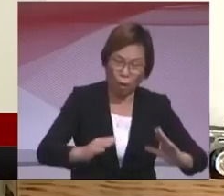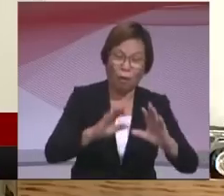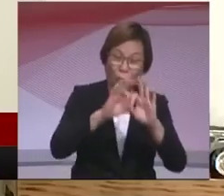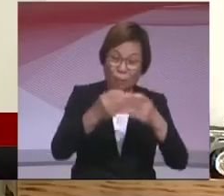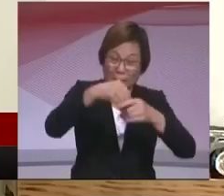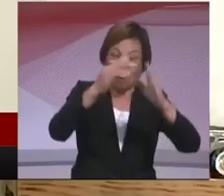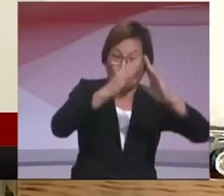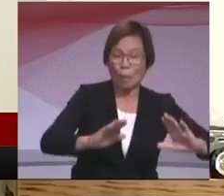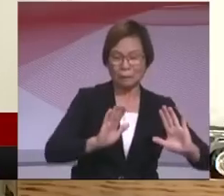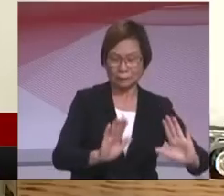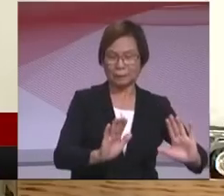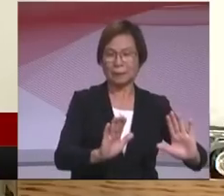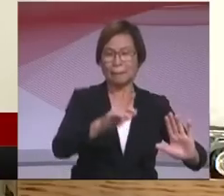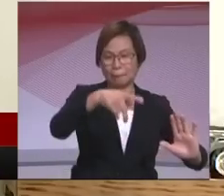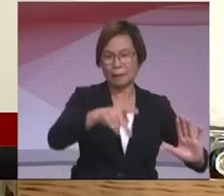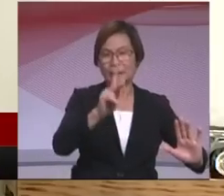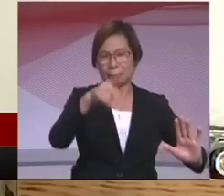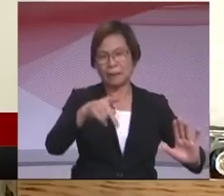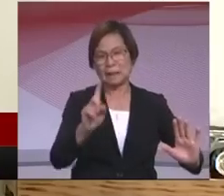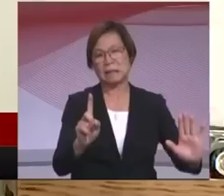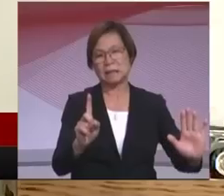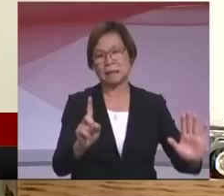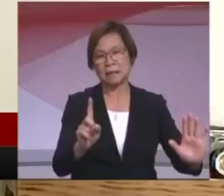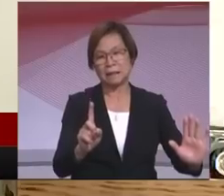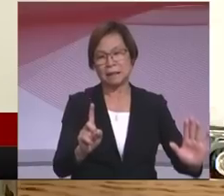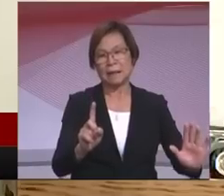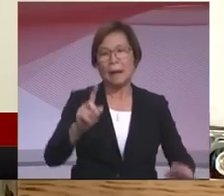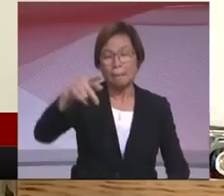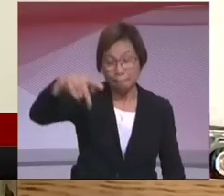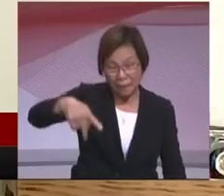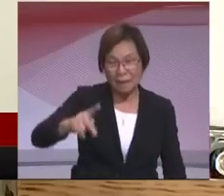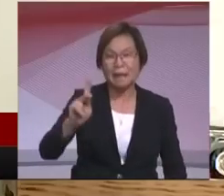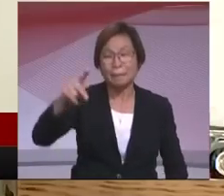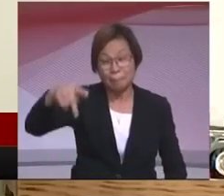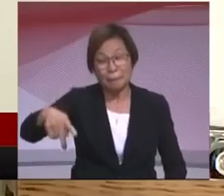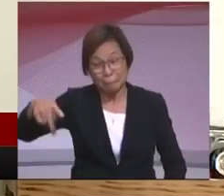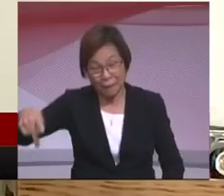sahaja PKPD, tapi PKPP